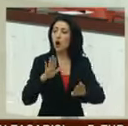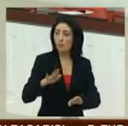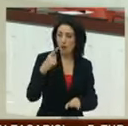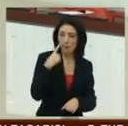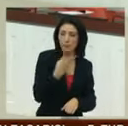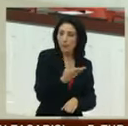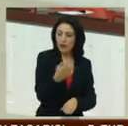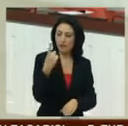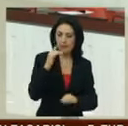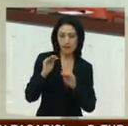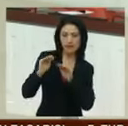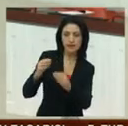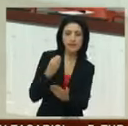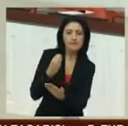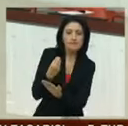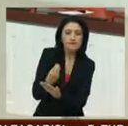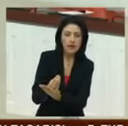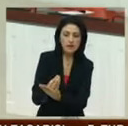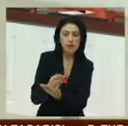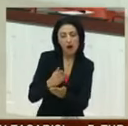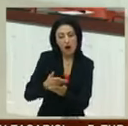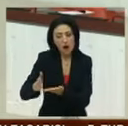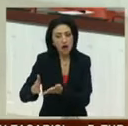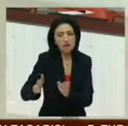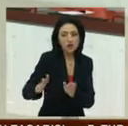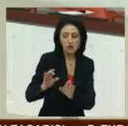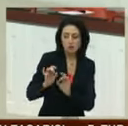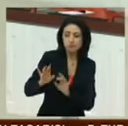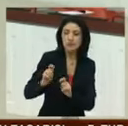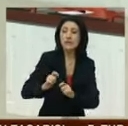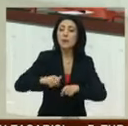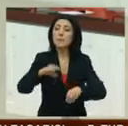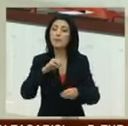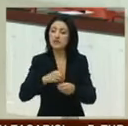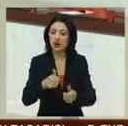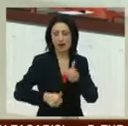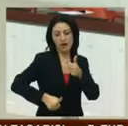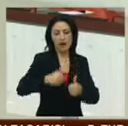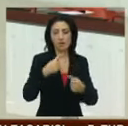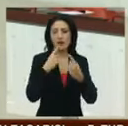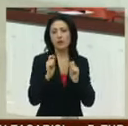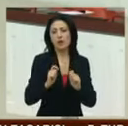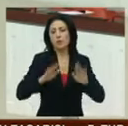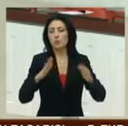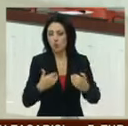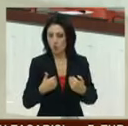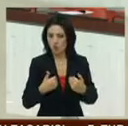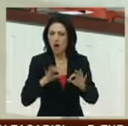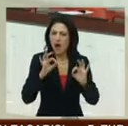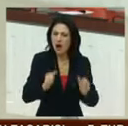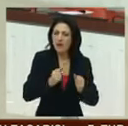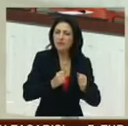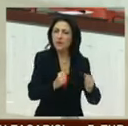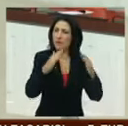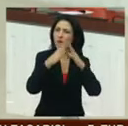ki devlet desteği verdiklerimizi ayrıcalıklarından mahrum etmemek için rekabet faslını açmıyoruz. Her depremde